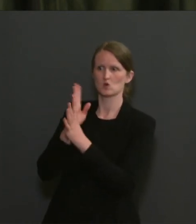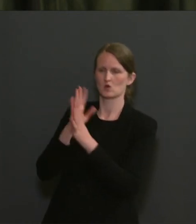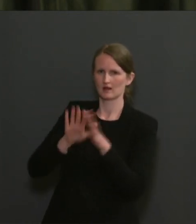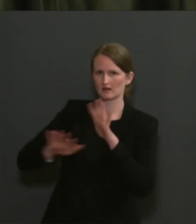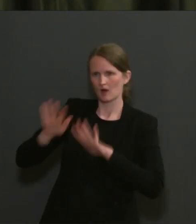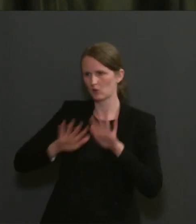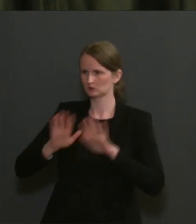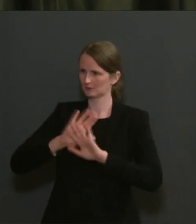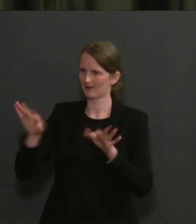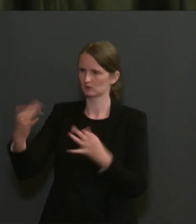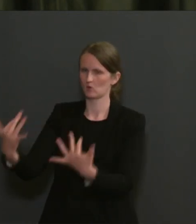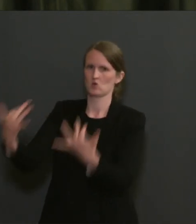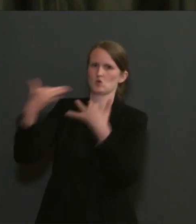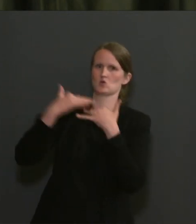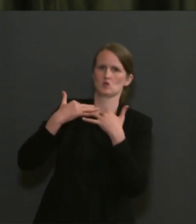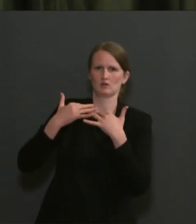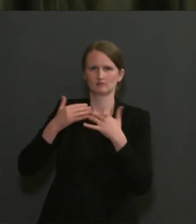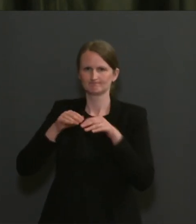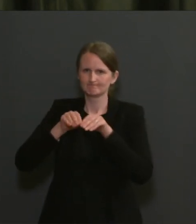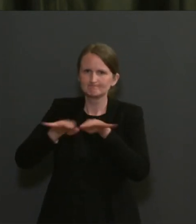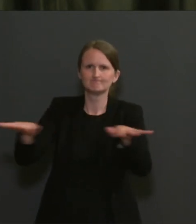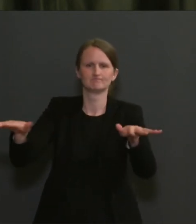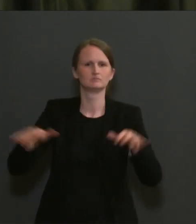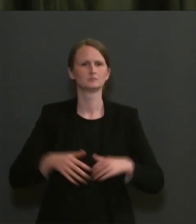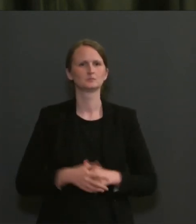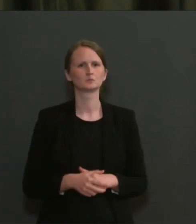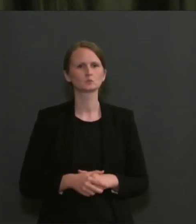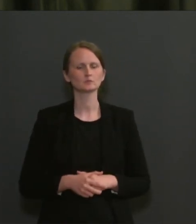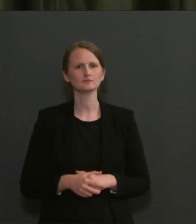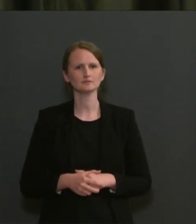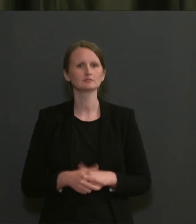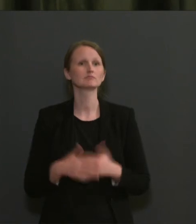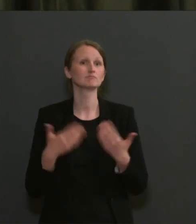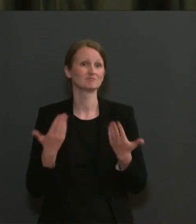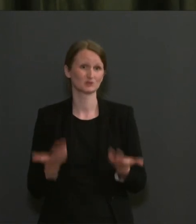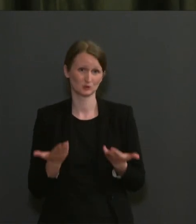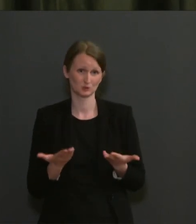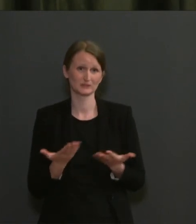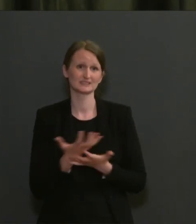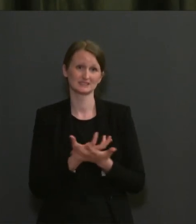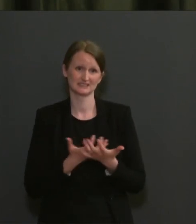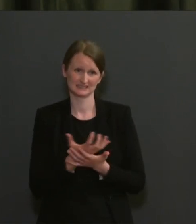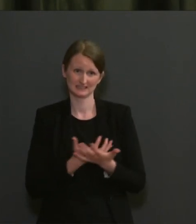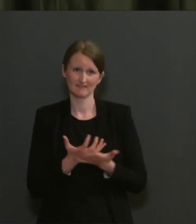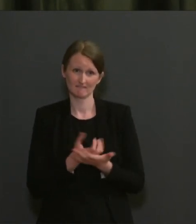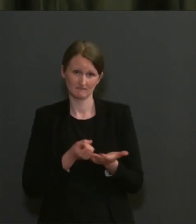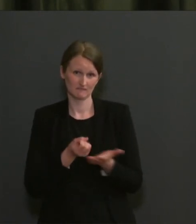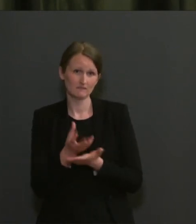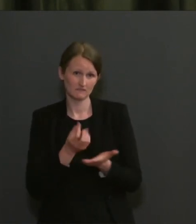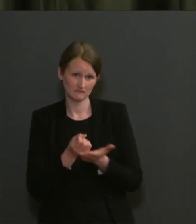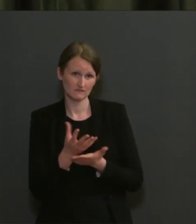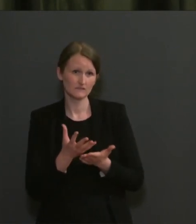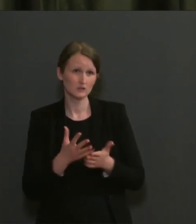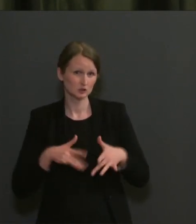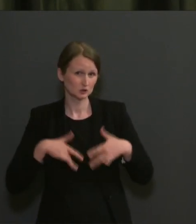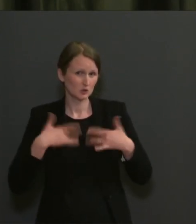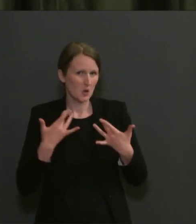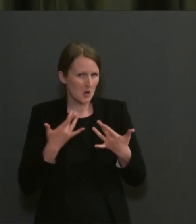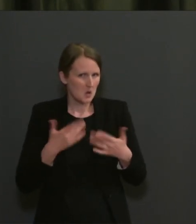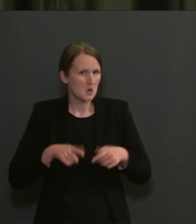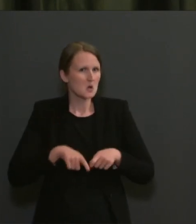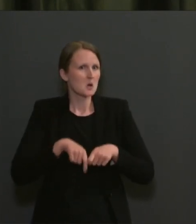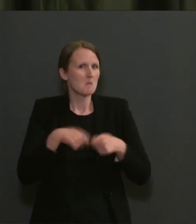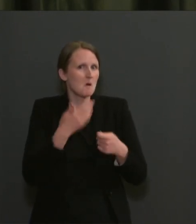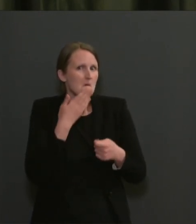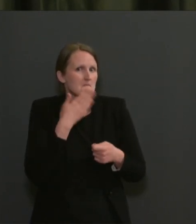Les chiffres communiqués aujourd'hui montrent que nous sommes au tout début de ce qui pourrait être la bonne voie, mais ne relâchons